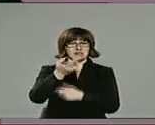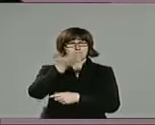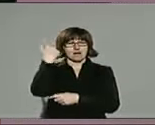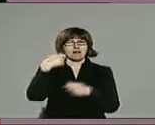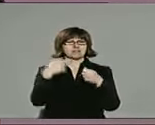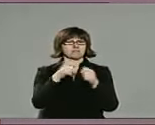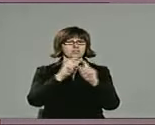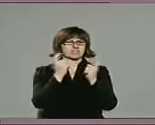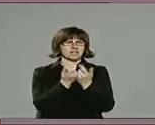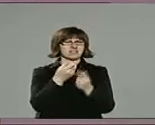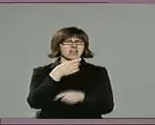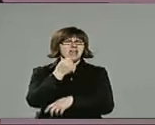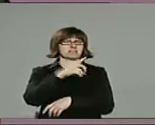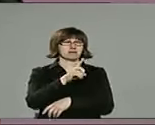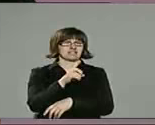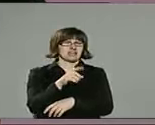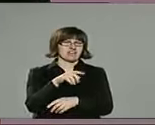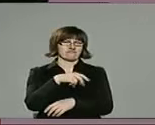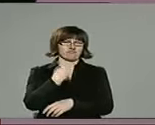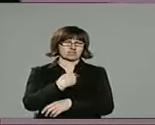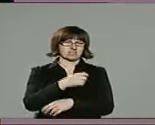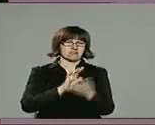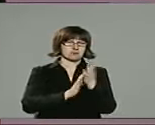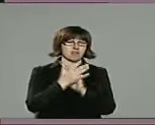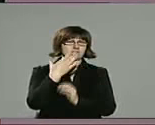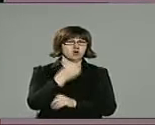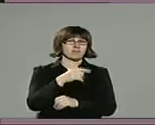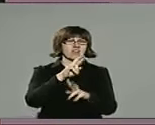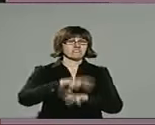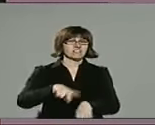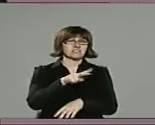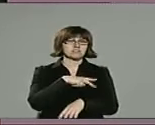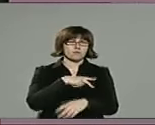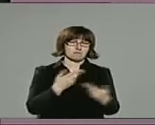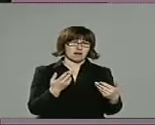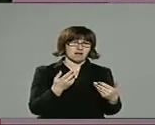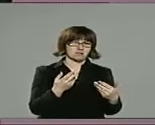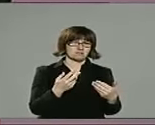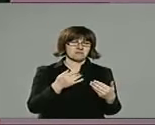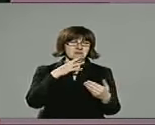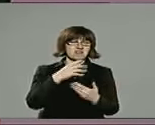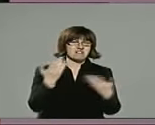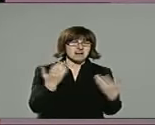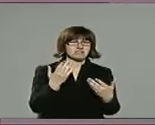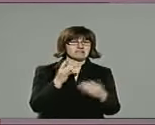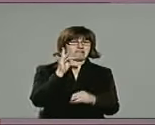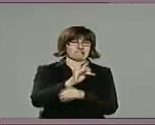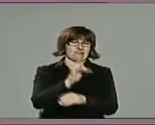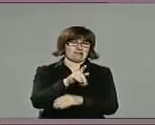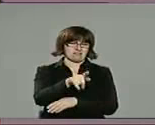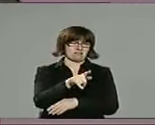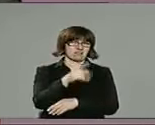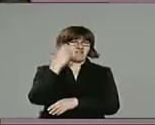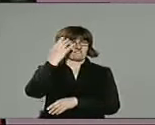damalige Bundeskanzler und SPD-Vorsitzende Willy Brandt den Friedensnobelpreis. Vieles sprach damals eher gegen